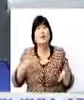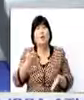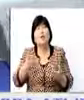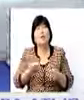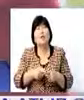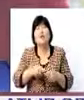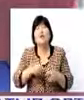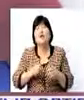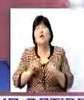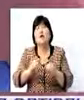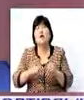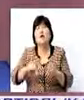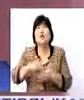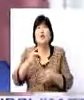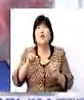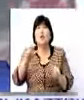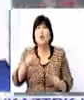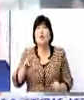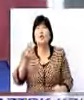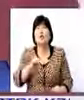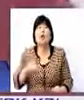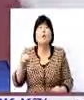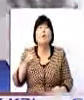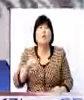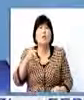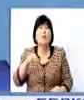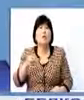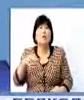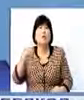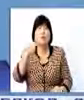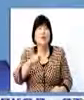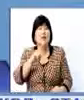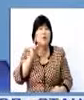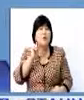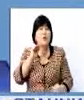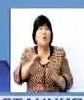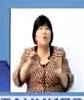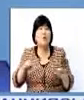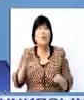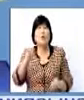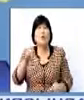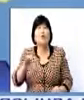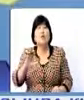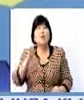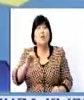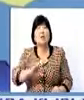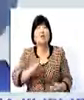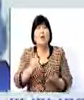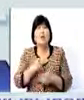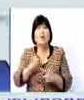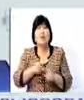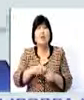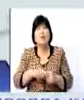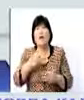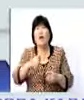арасында жарыс жолына шыққан екінші спортшы қыз Нұрғаным Тұршабек. 2015 жылы жасөспірімдер арасында күміс жүлдені еншілеген жас бұл жолы